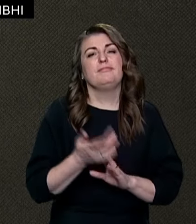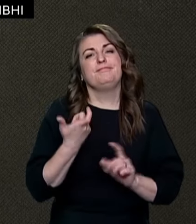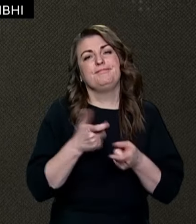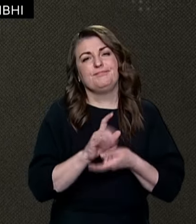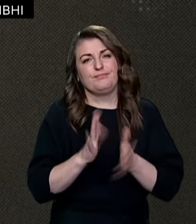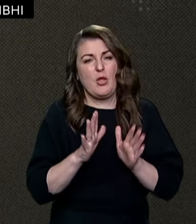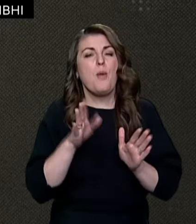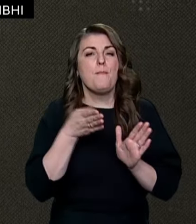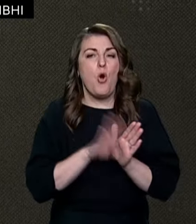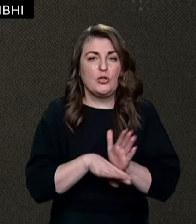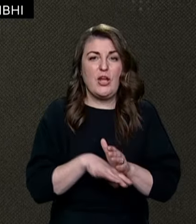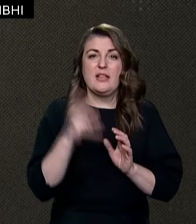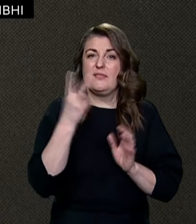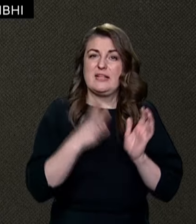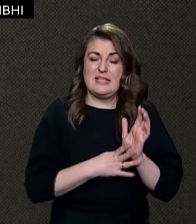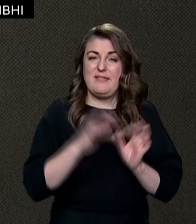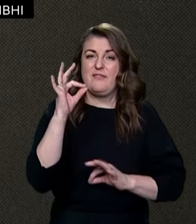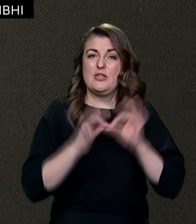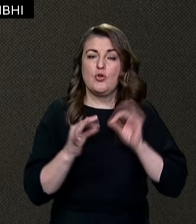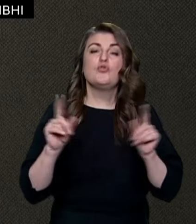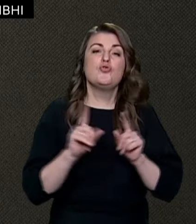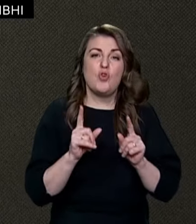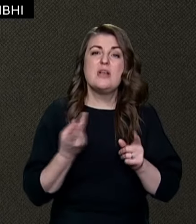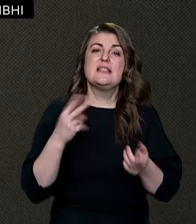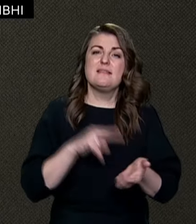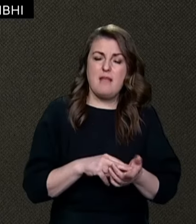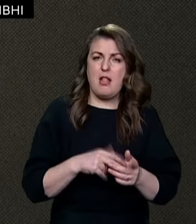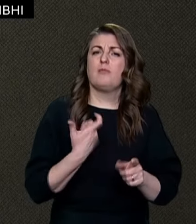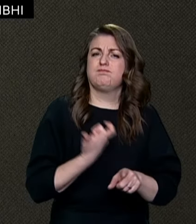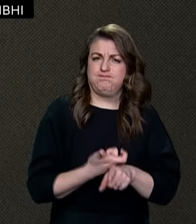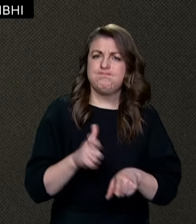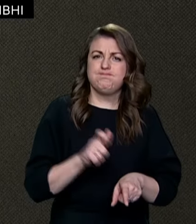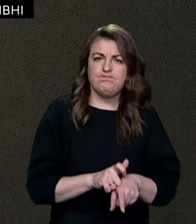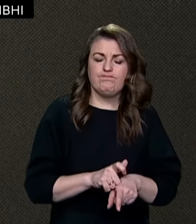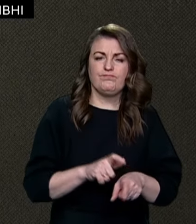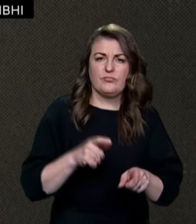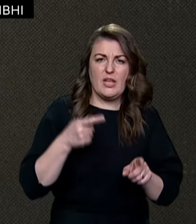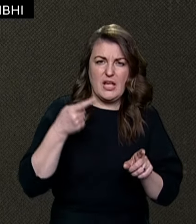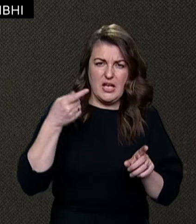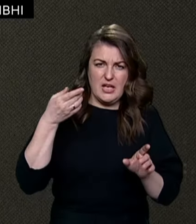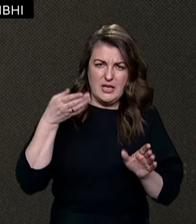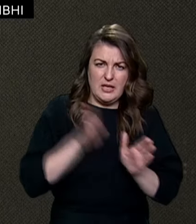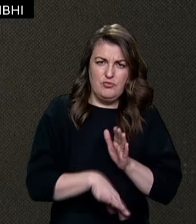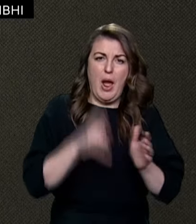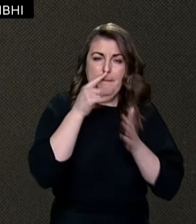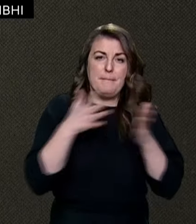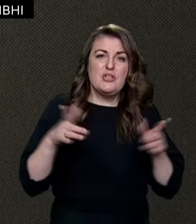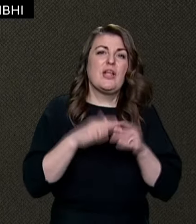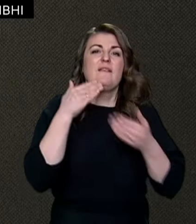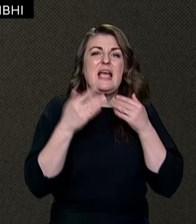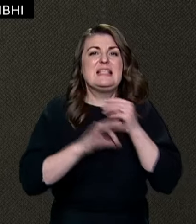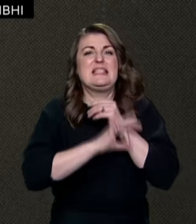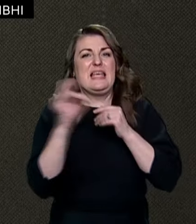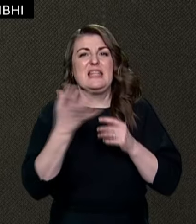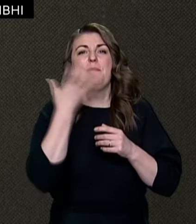дещо погіршилося. 29% – що стало значно гірше. Більшість таких відповідей – від жителів східних